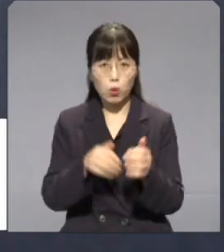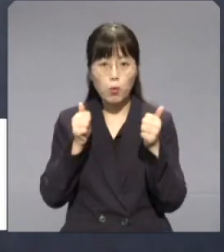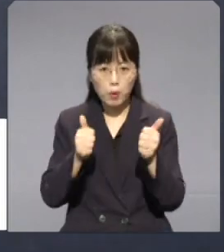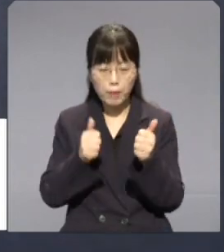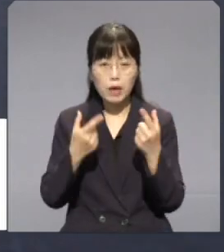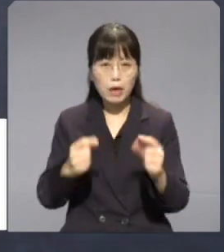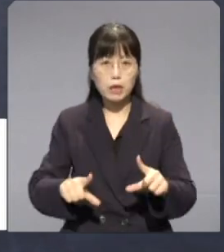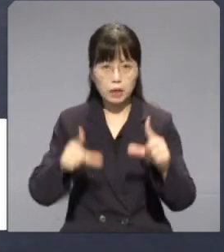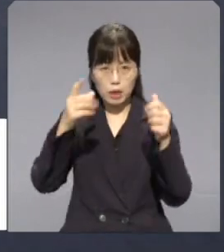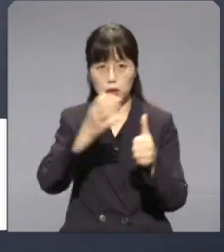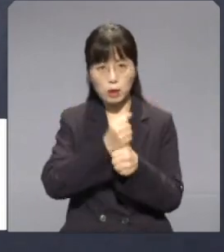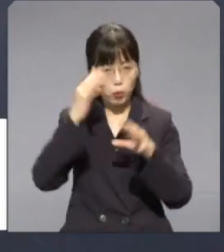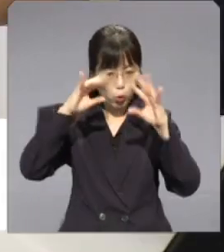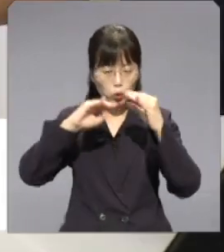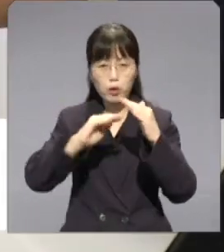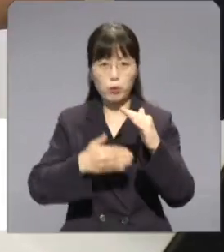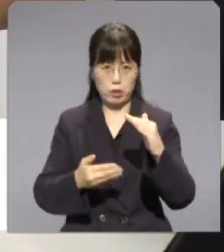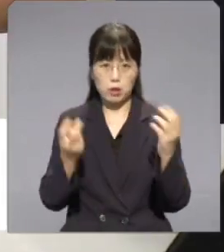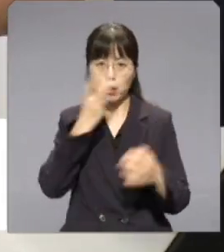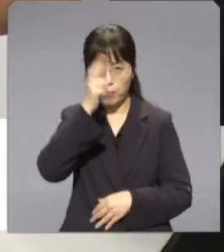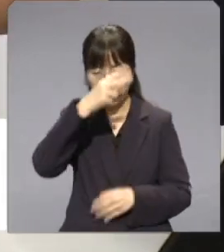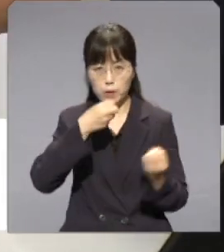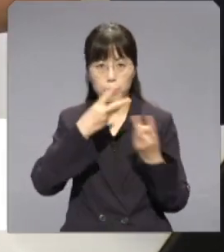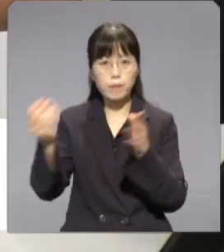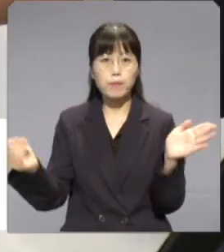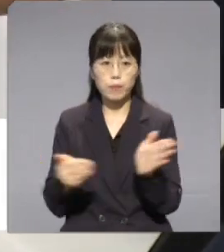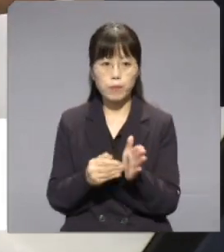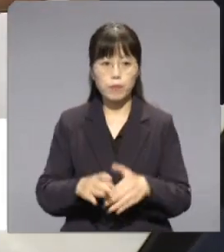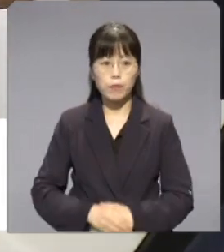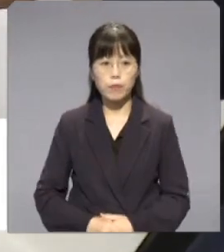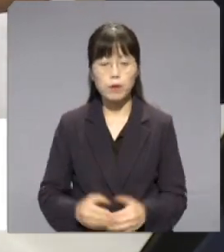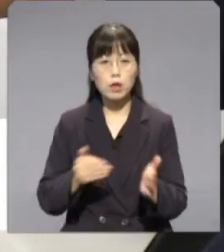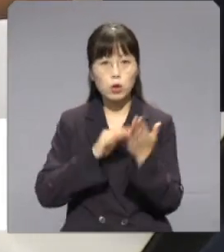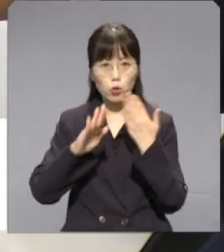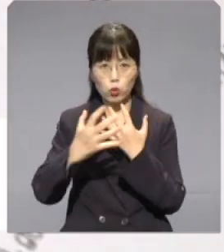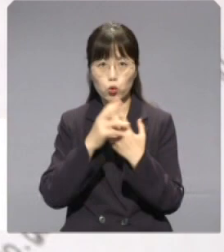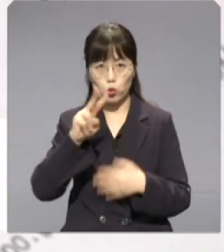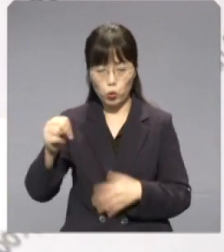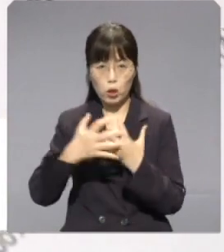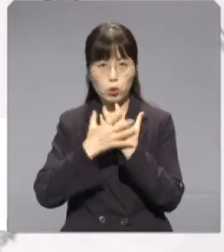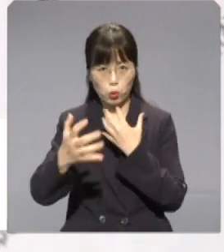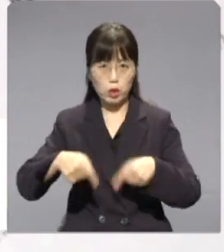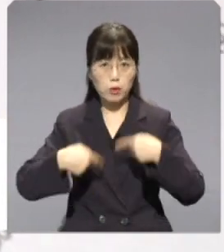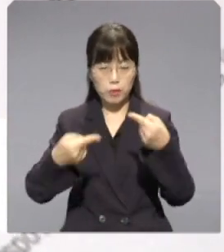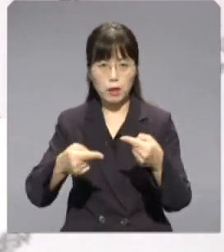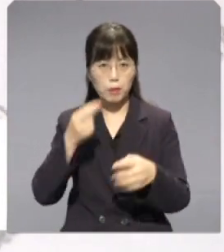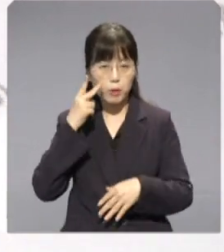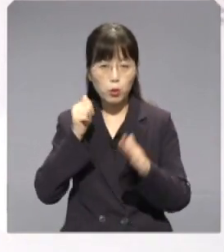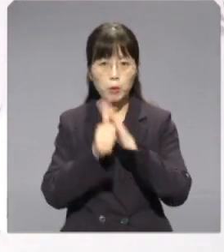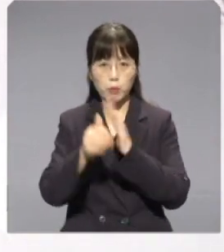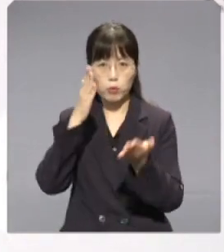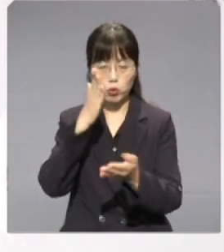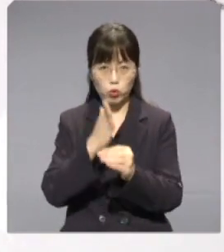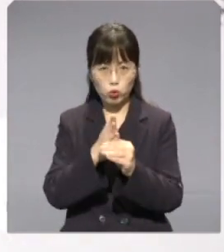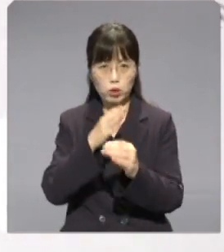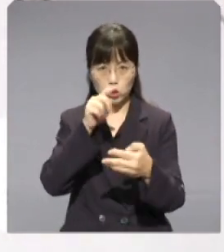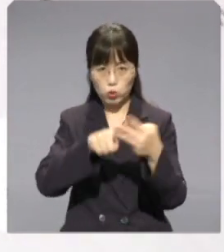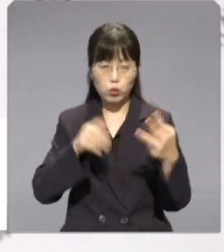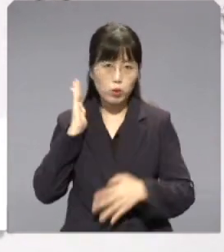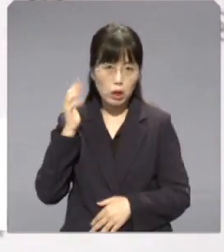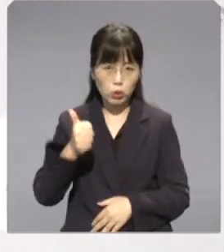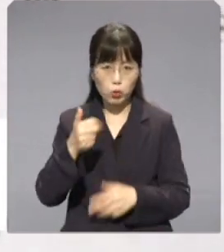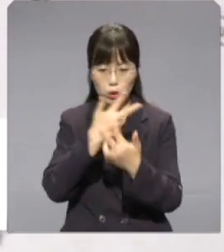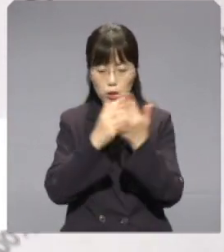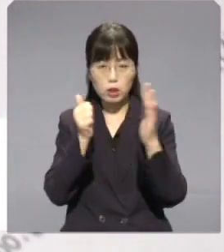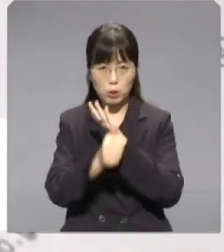법원은 같은 날 체포 동의안을 검찰에 보냈습니다. 이후 유엔 총회 참석차 미국을 방문 중인 윤석열 대통령은 이